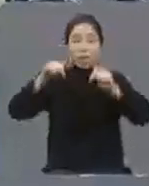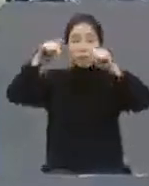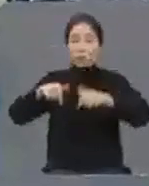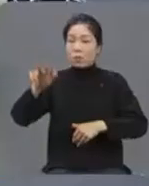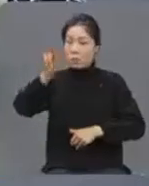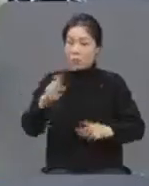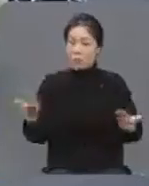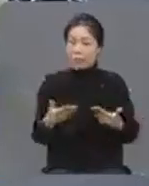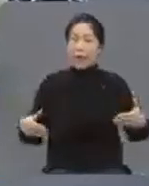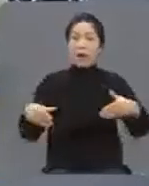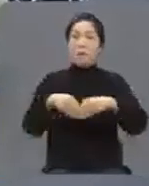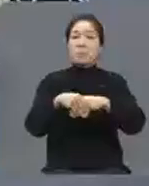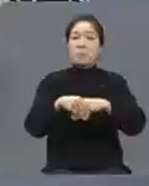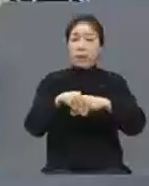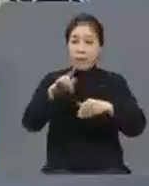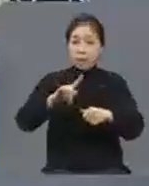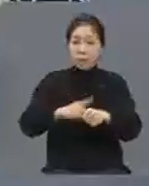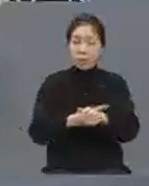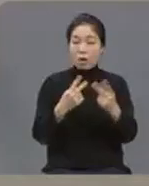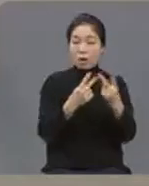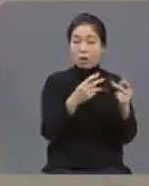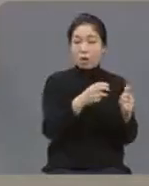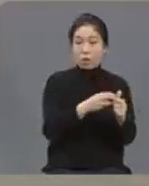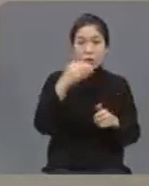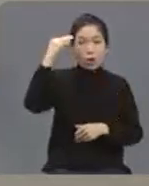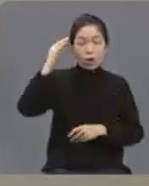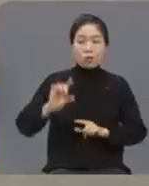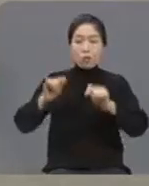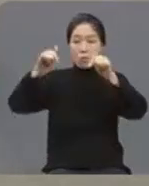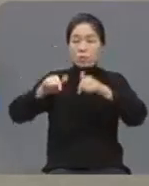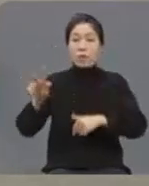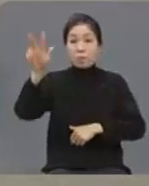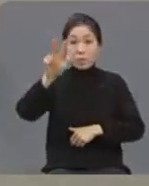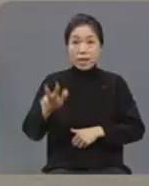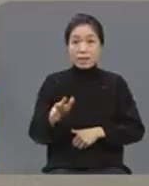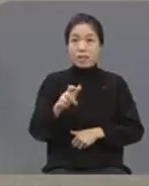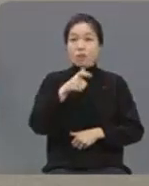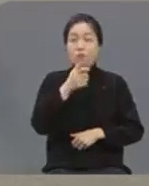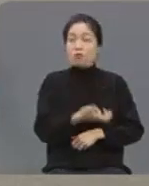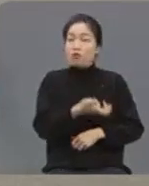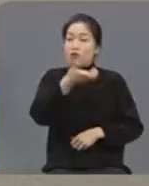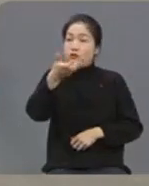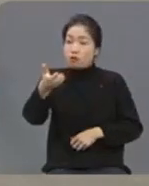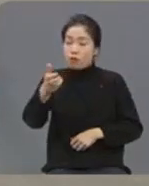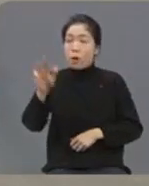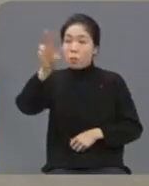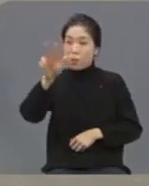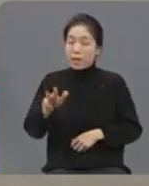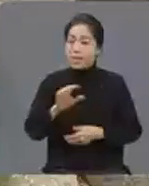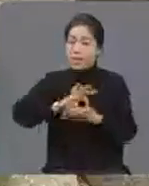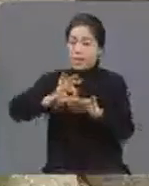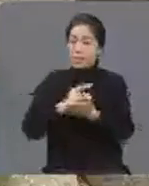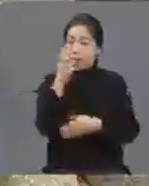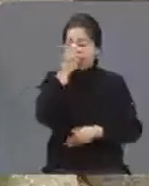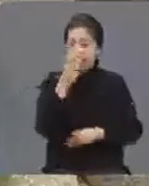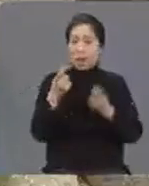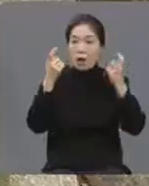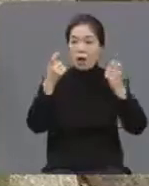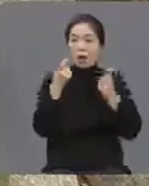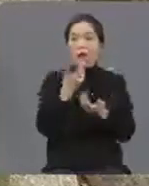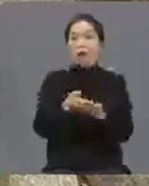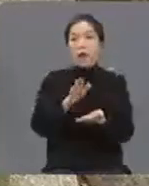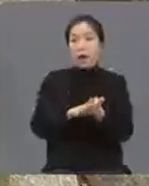맺었습니다 이번 협약으로 곡성군 한국 동서 발전은 양수 발전소 예비타당성 조사와 관광 사업 개발 등을